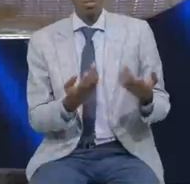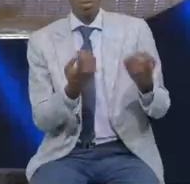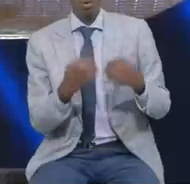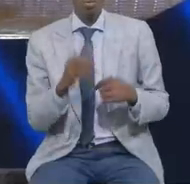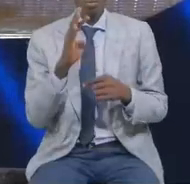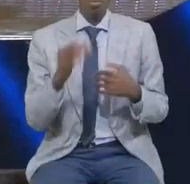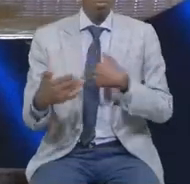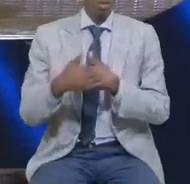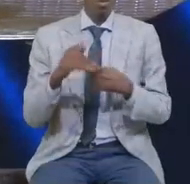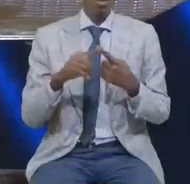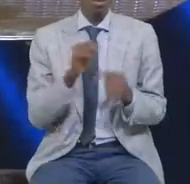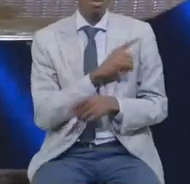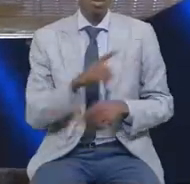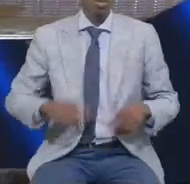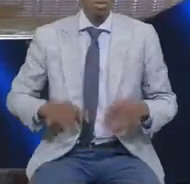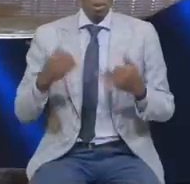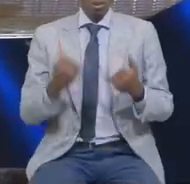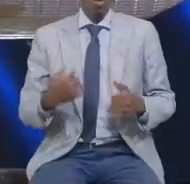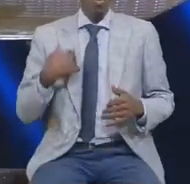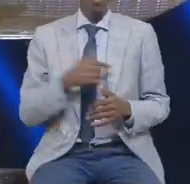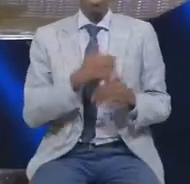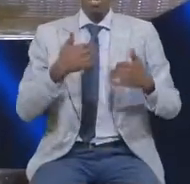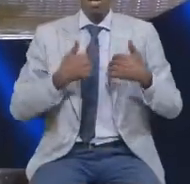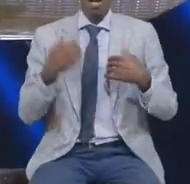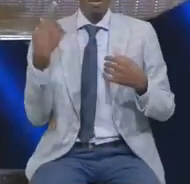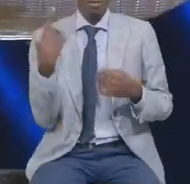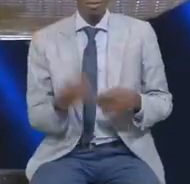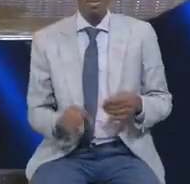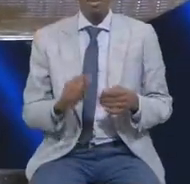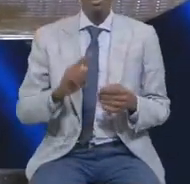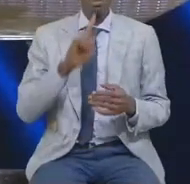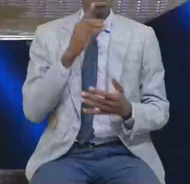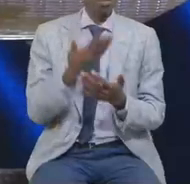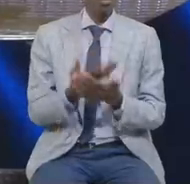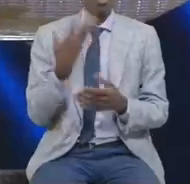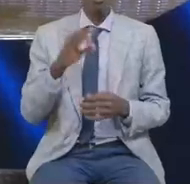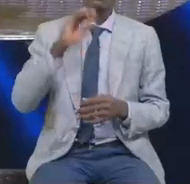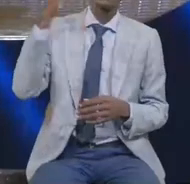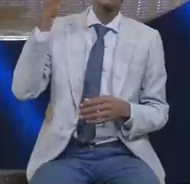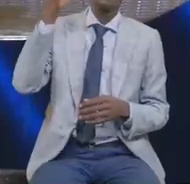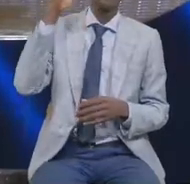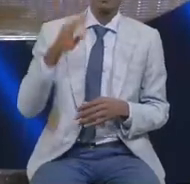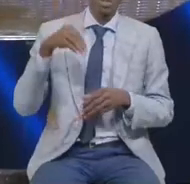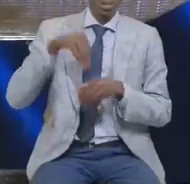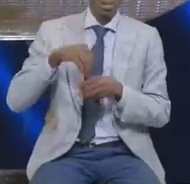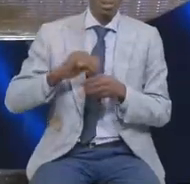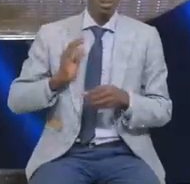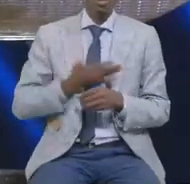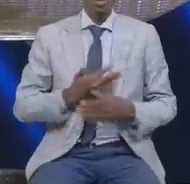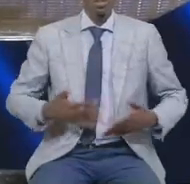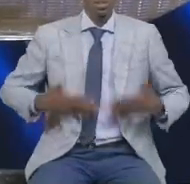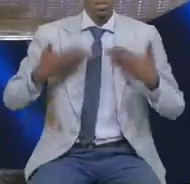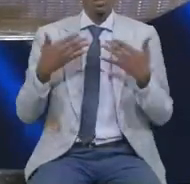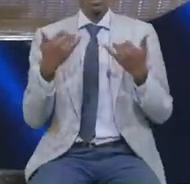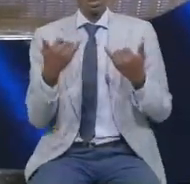avec Dieu, comme nous avons la bonté de la grâce de Dieu qui apporte le salut, la rédemption, la justice